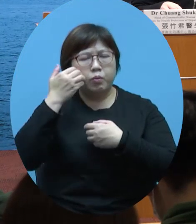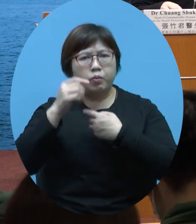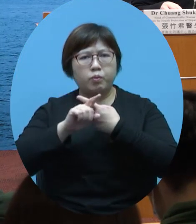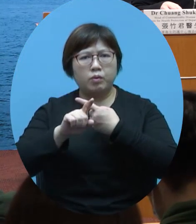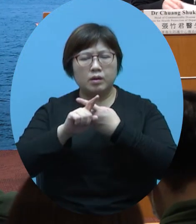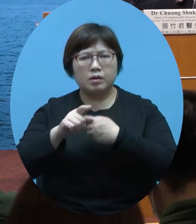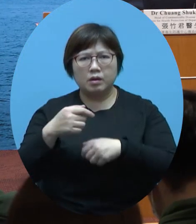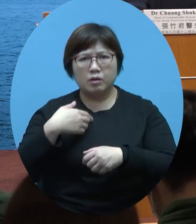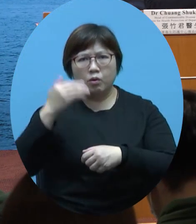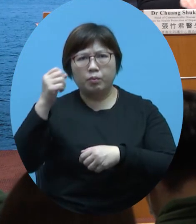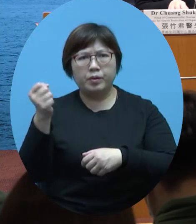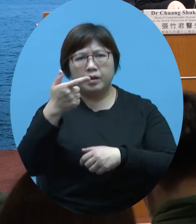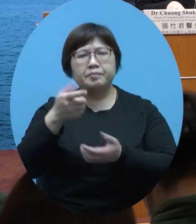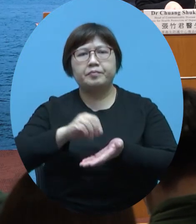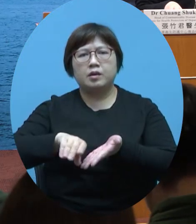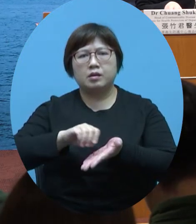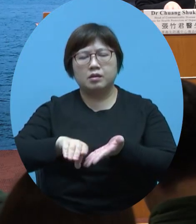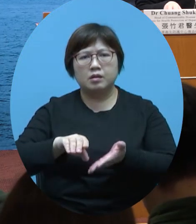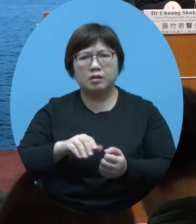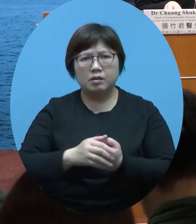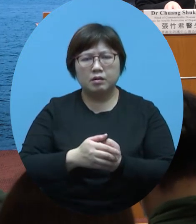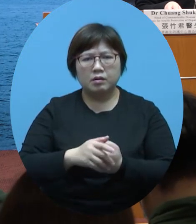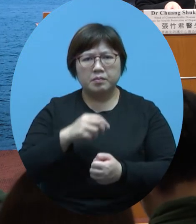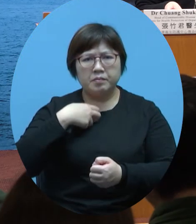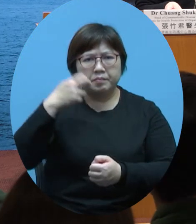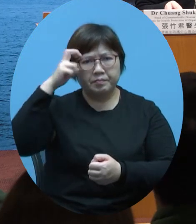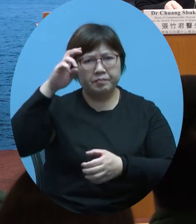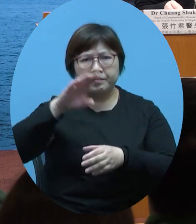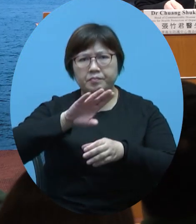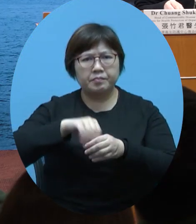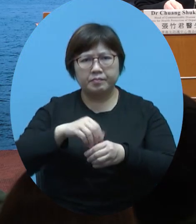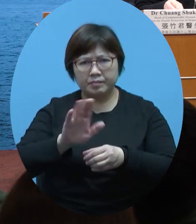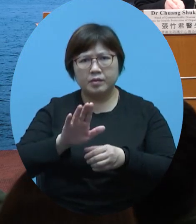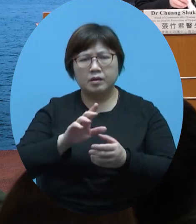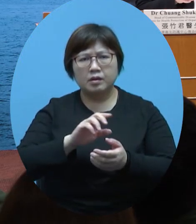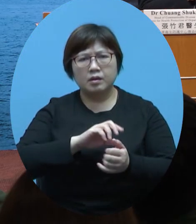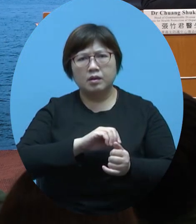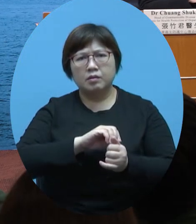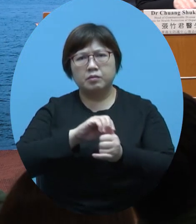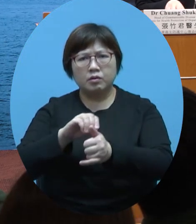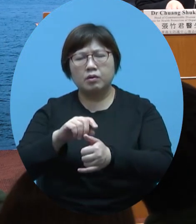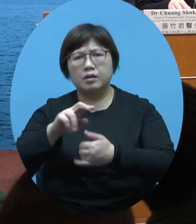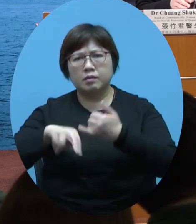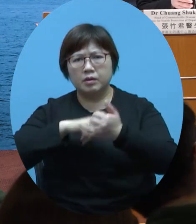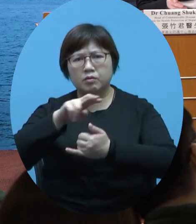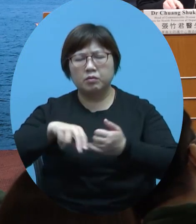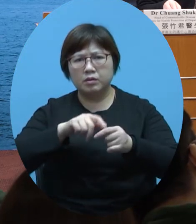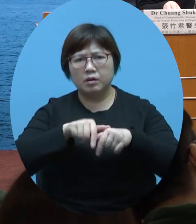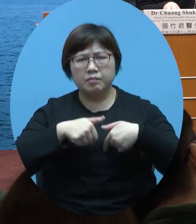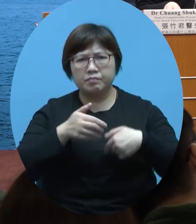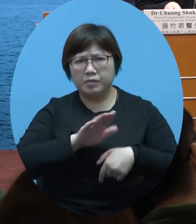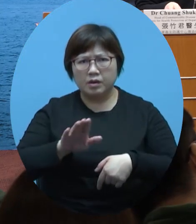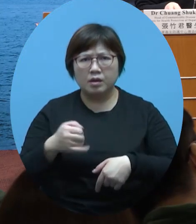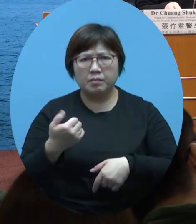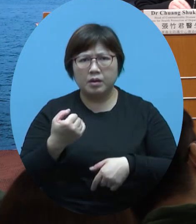啦。咁其實就想問一下，係咪真係唔會考慮將佢哋送去任何嘅檢疫中心啦？又或者係其實而家嗰個